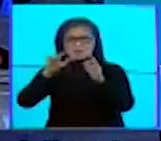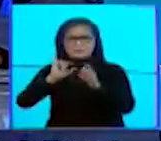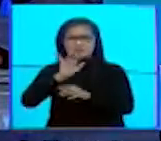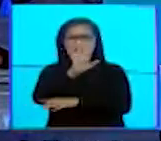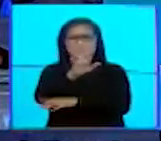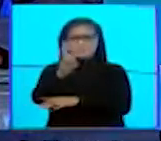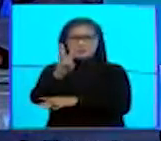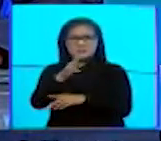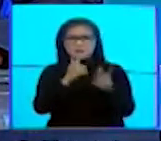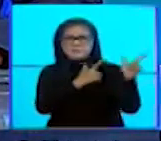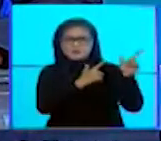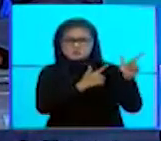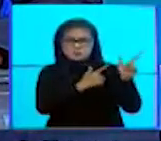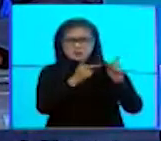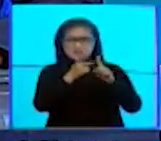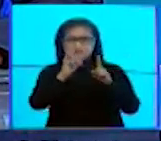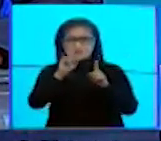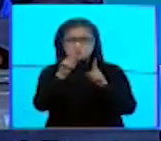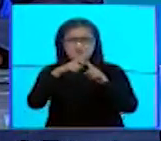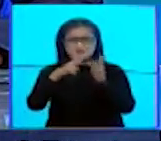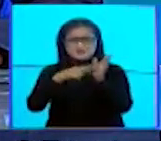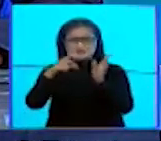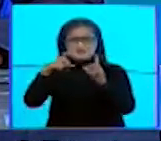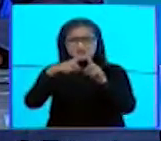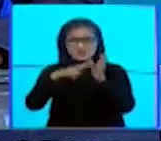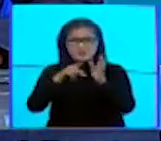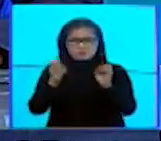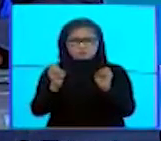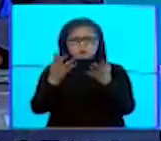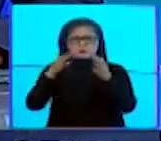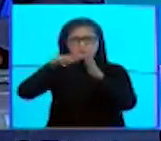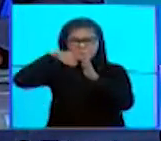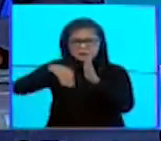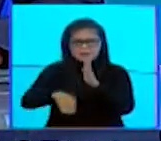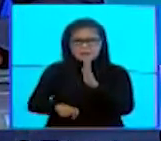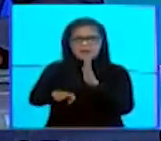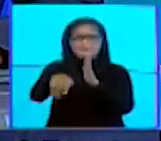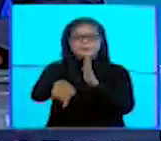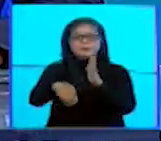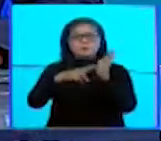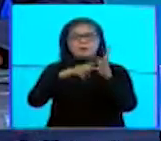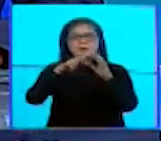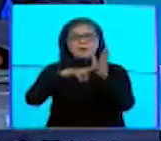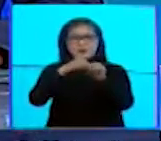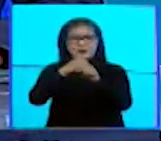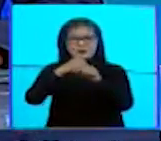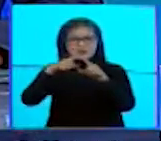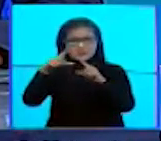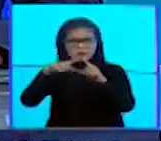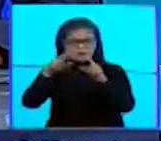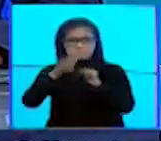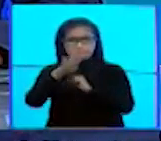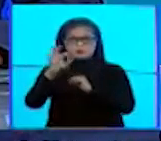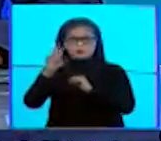Kencana yang gugur dalam musibah tenggelamnya KRI Nanggala 402. Pemerintah juga akan memberikan beasiswa hingga